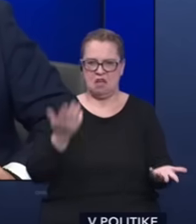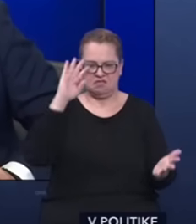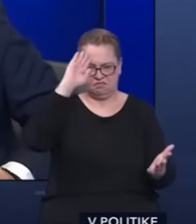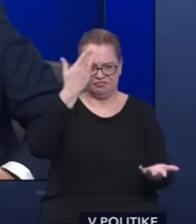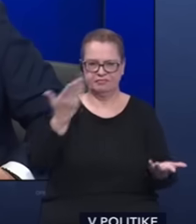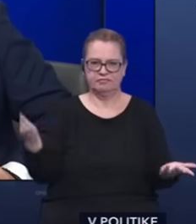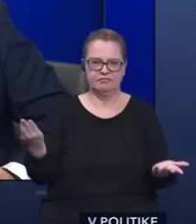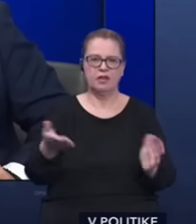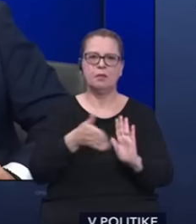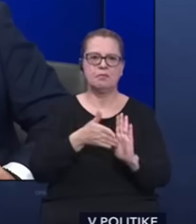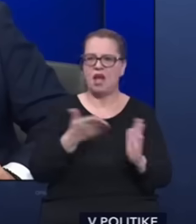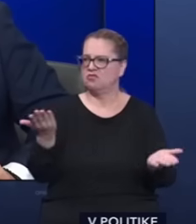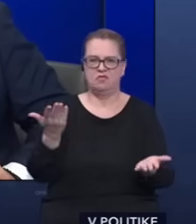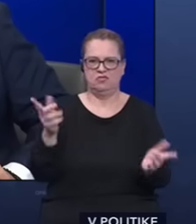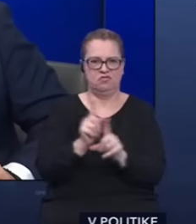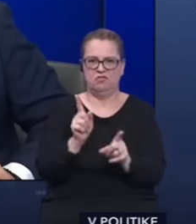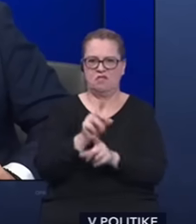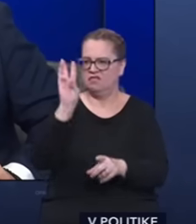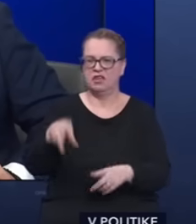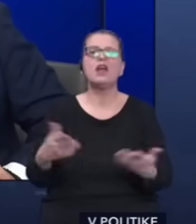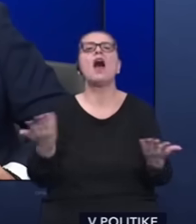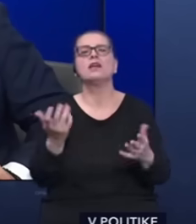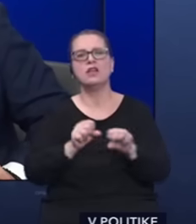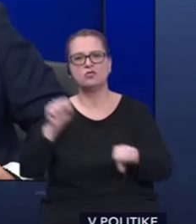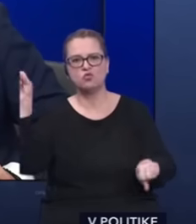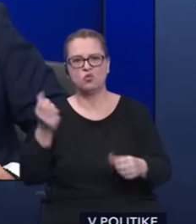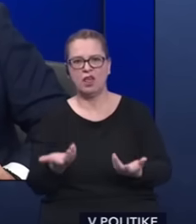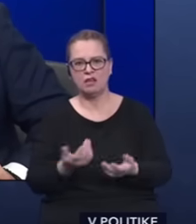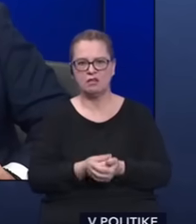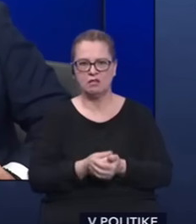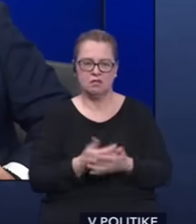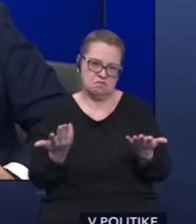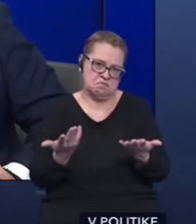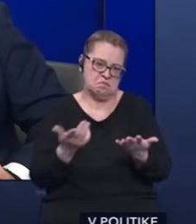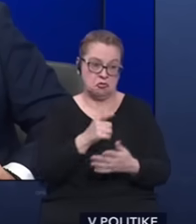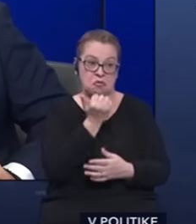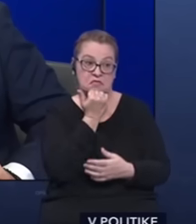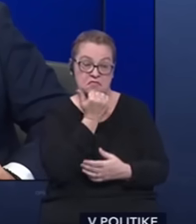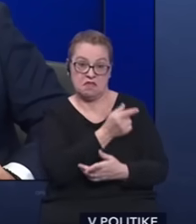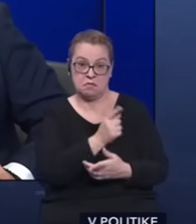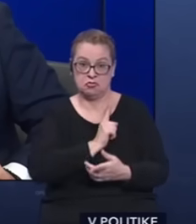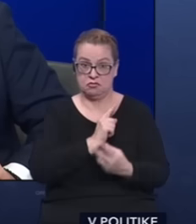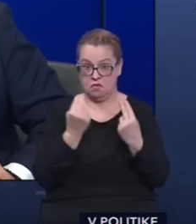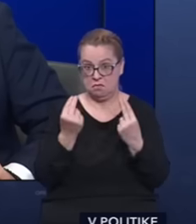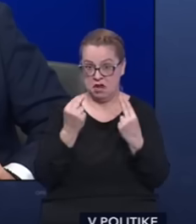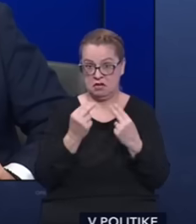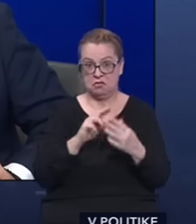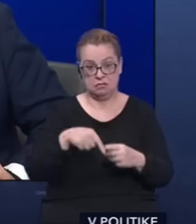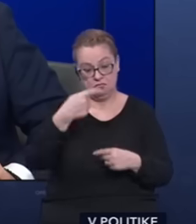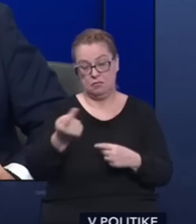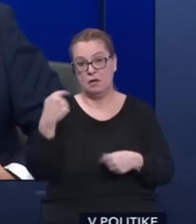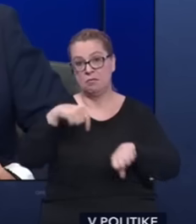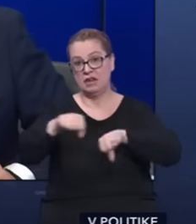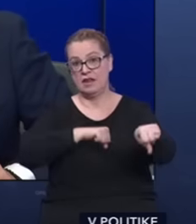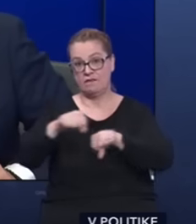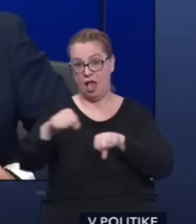Fiatmi a neviem, kde je pán Sulík, možno ošetruje majetky, ale v každom prípade verím, že príde vláda, ktorá bude riešiť skutočné